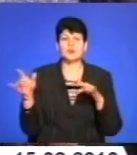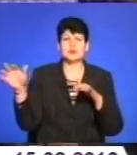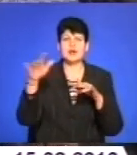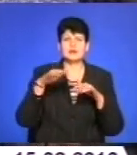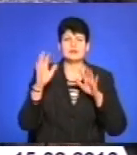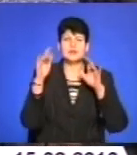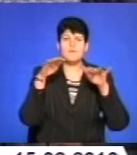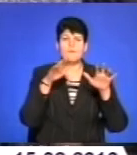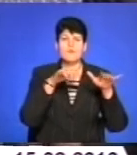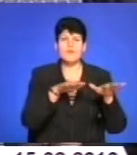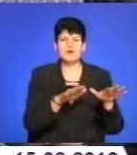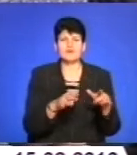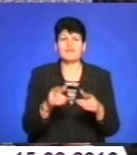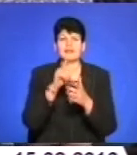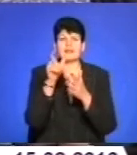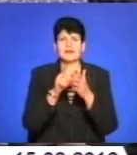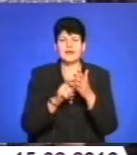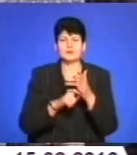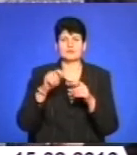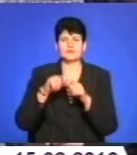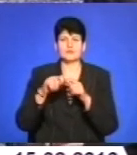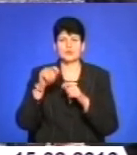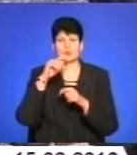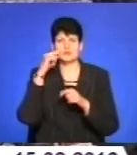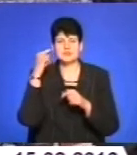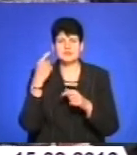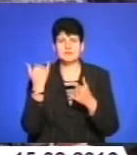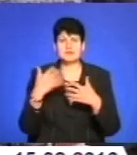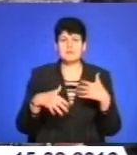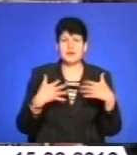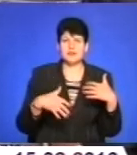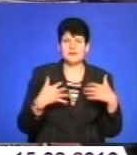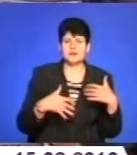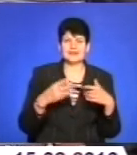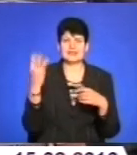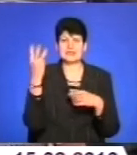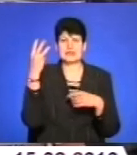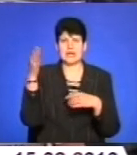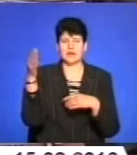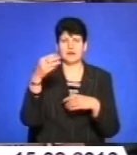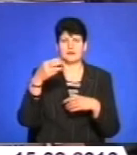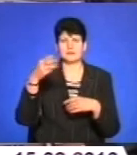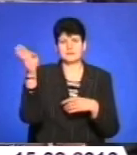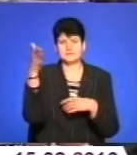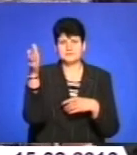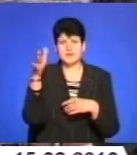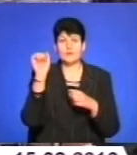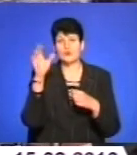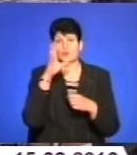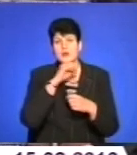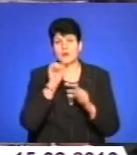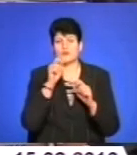в легендах звеличений, прогірклий Росією, тепер з балалайкою і триколором, може украдений, може